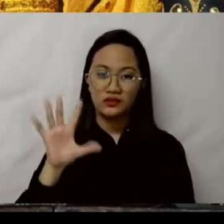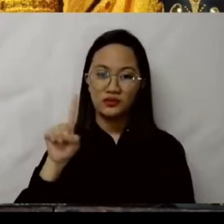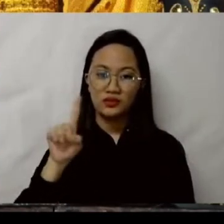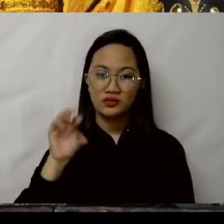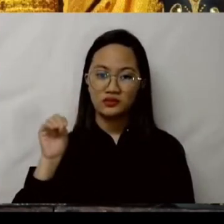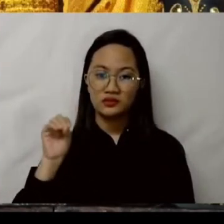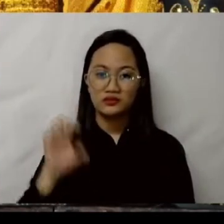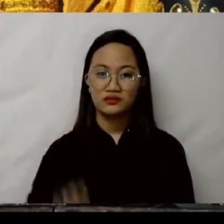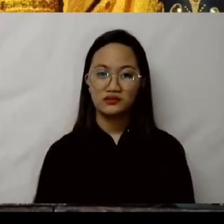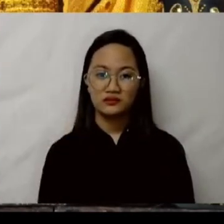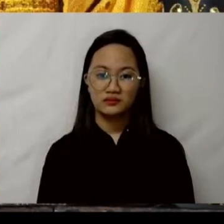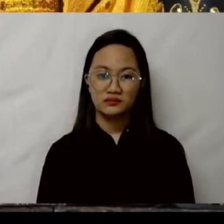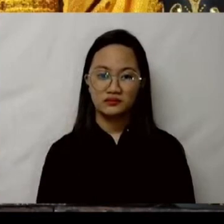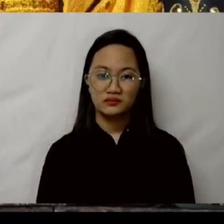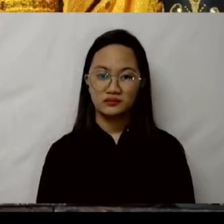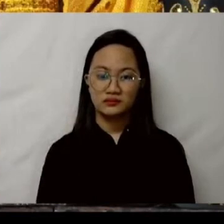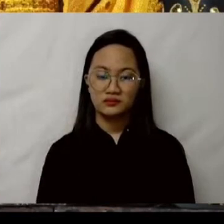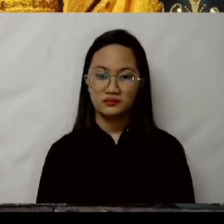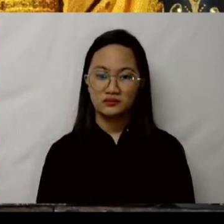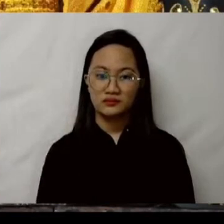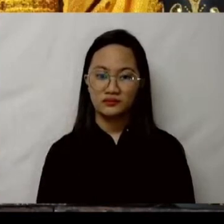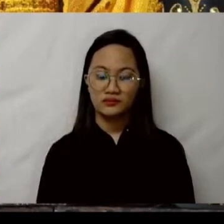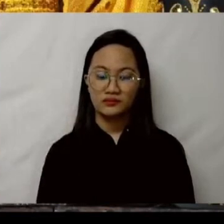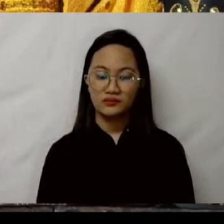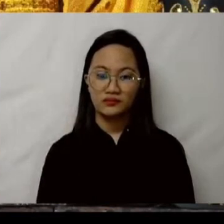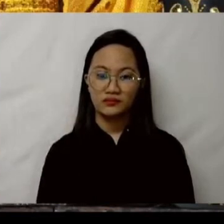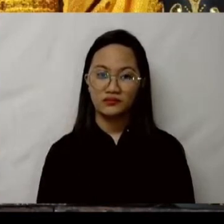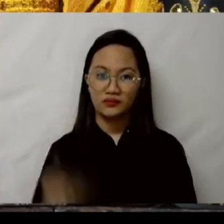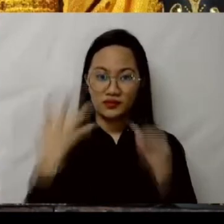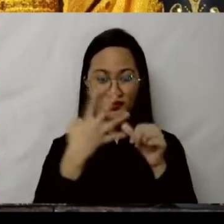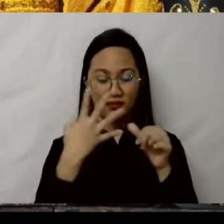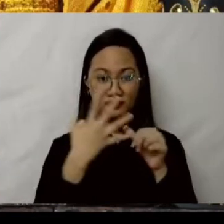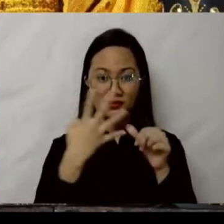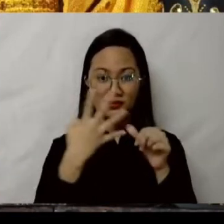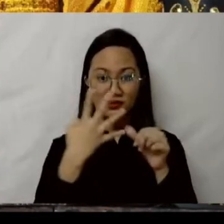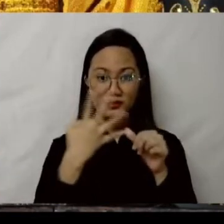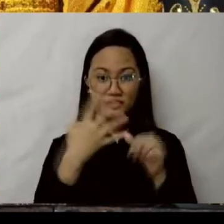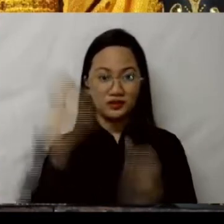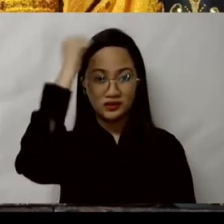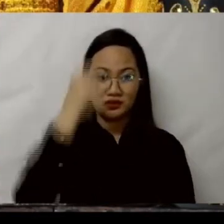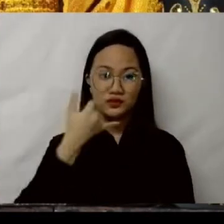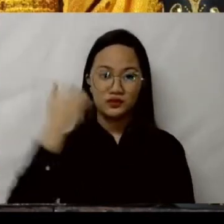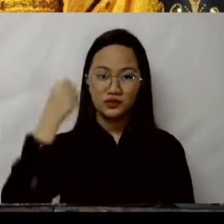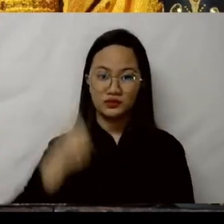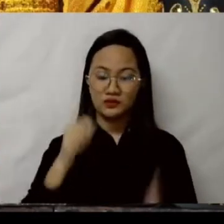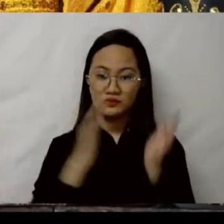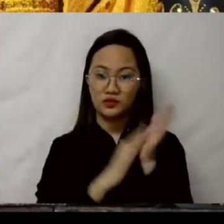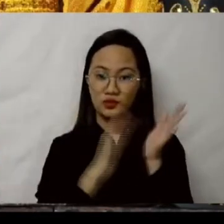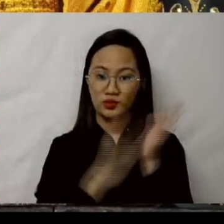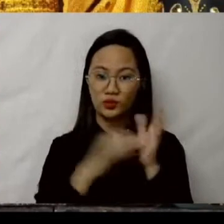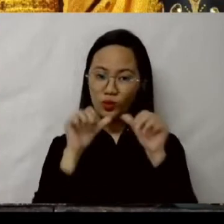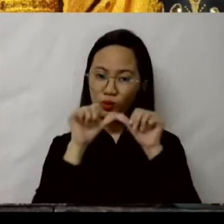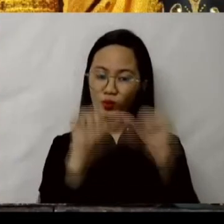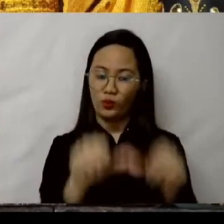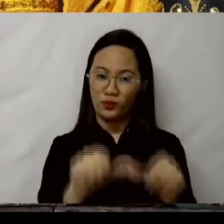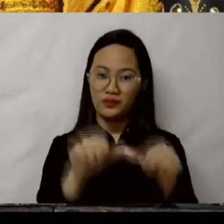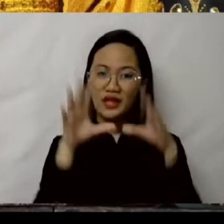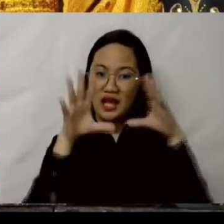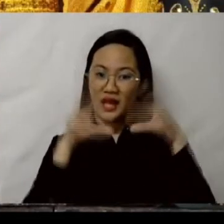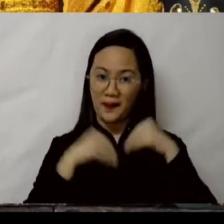0961-211-9510. Ika-apat, ang St. Joseph School ay patuloy na tumatanggap ng mga bagong